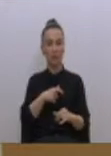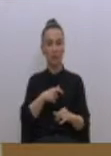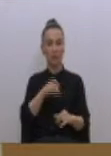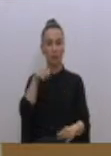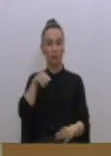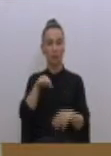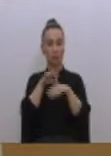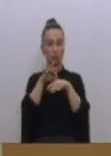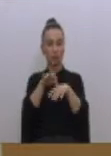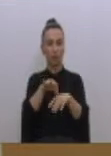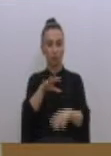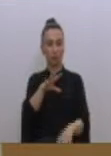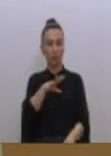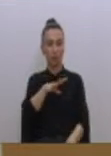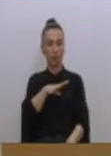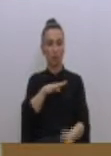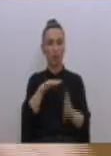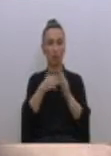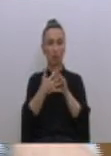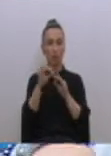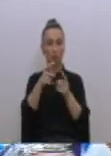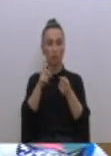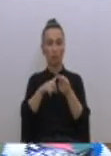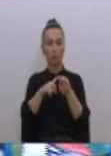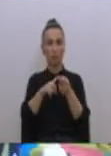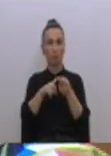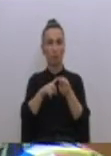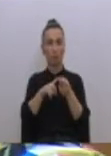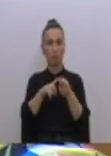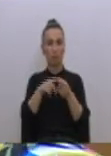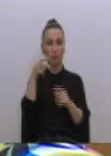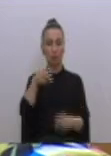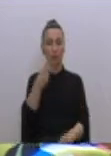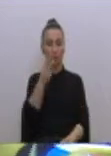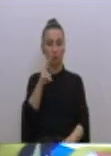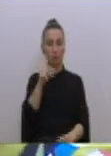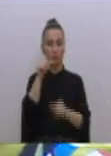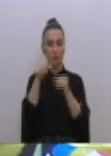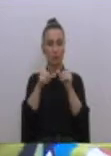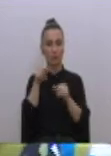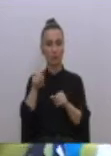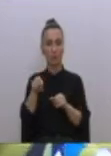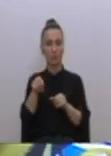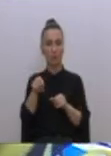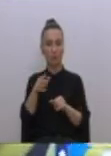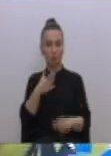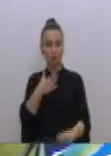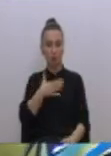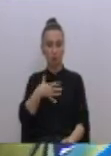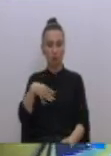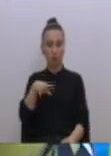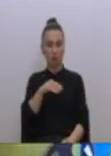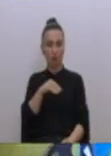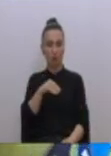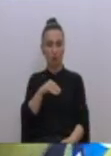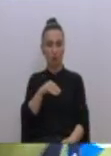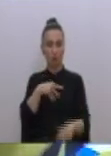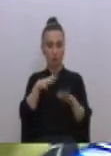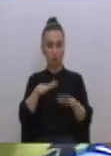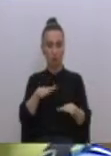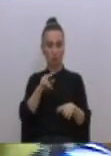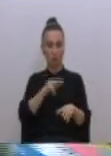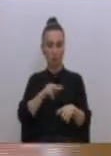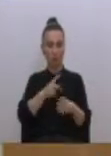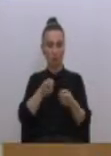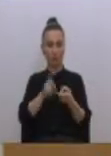ჩაატარეთ სოფლის განვითარების სააგენტოს აუდიტი 2022 წელს და ჩვენ რადგან დარგობრივი კომიტეტის